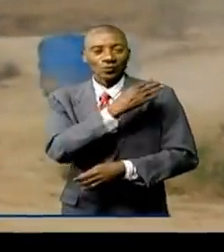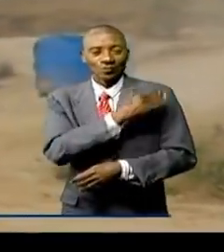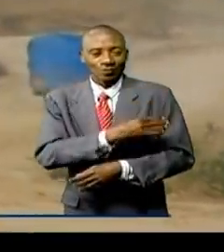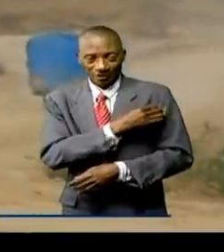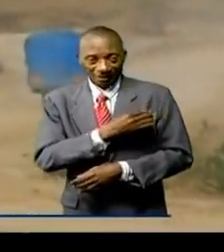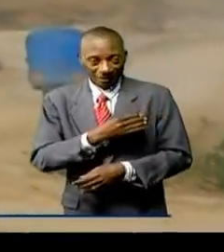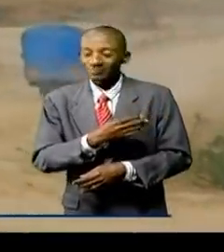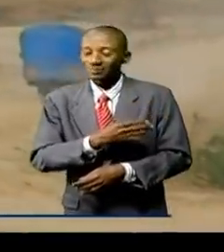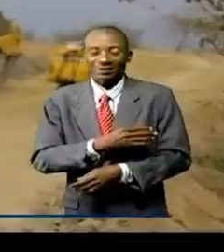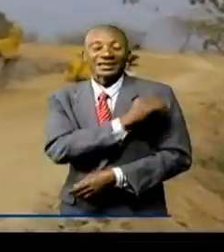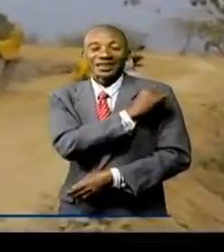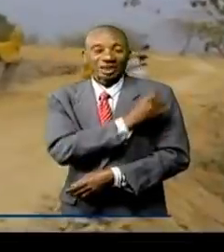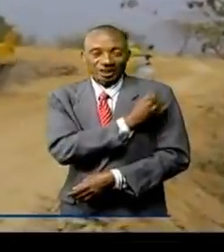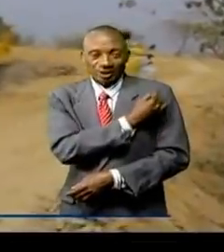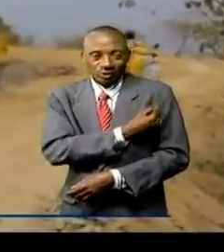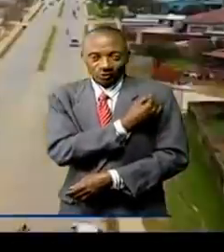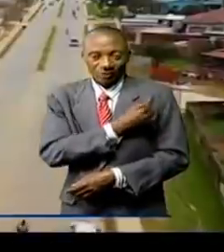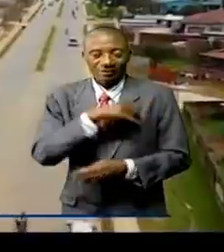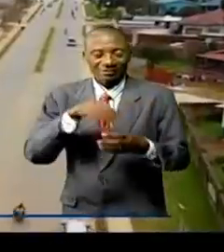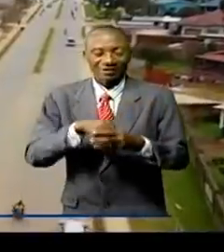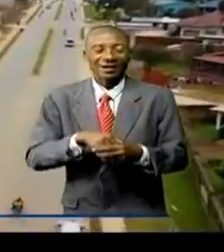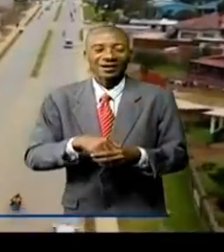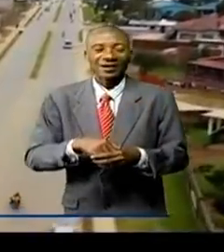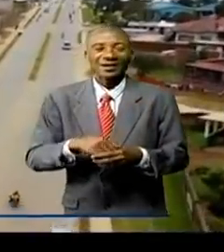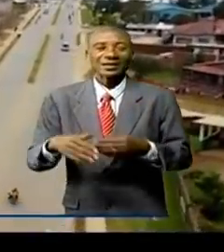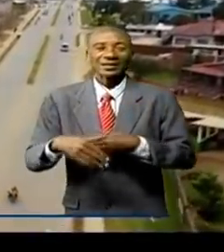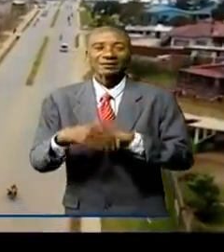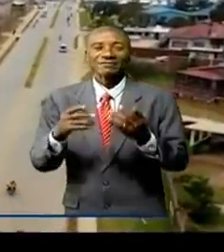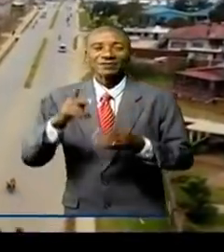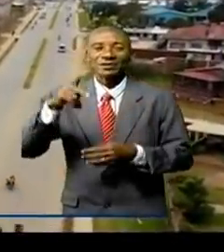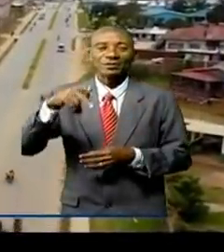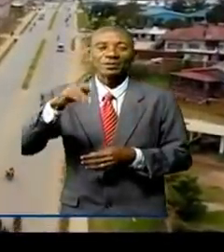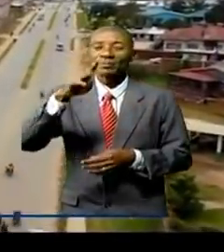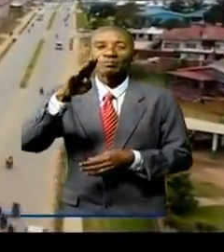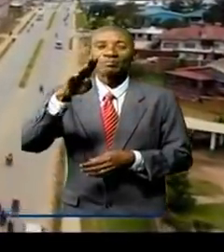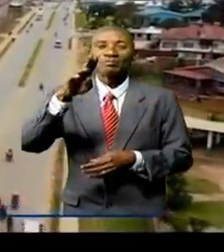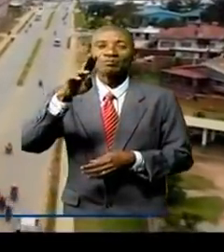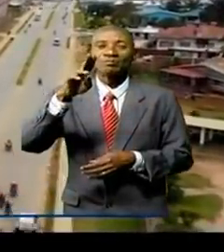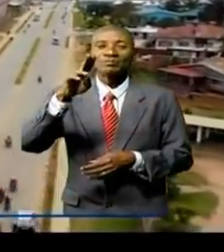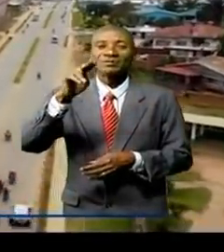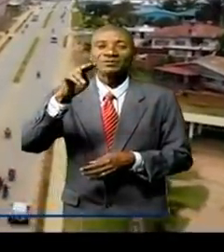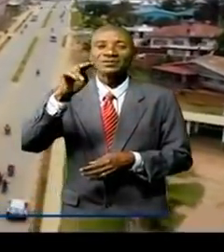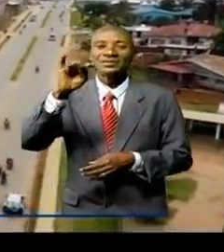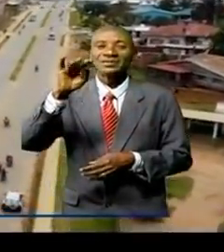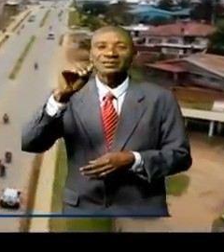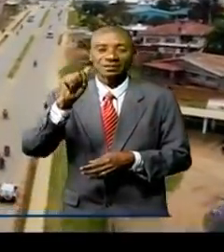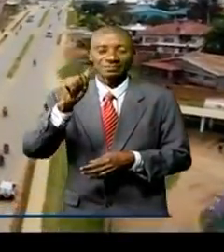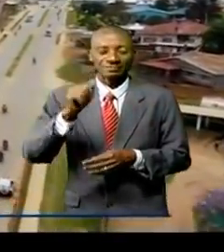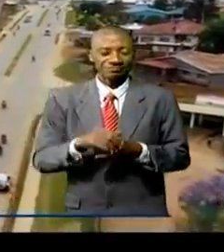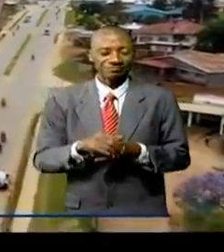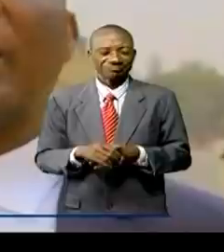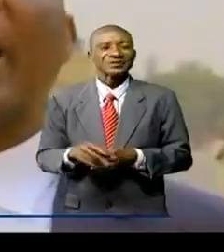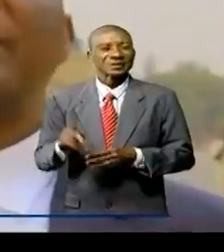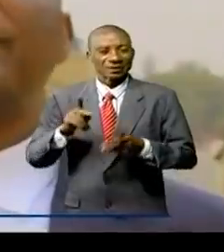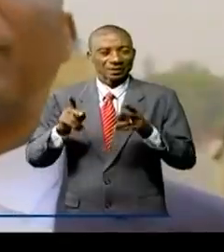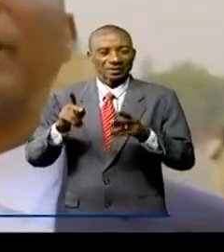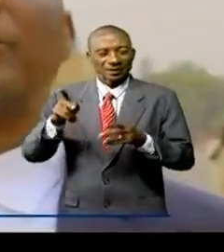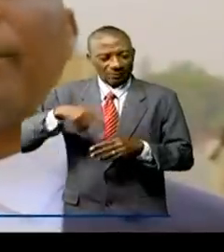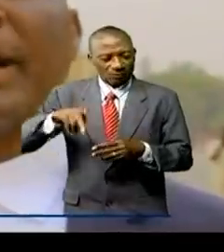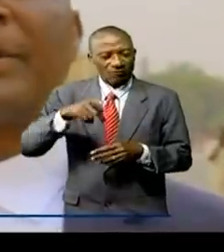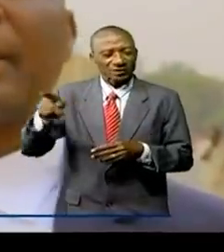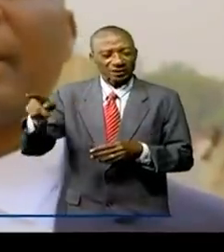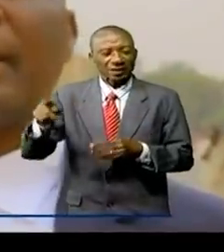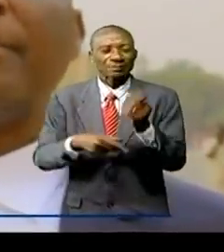long d'environ 63 km. Cette province a besoin des gens qui peuvent accompagner la population, surtout en diminuant